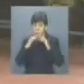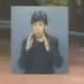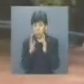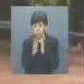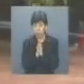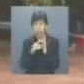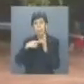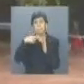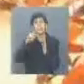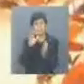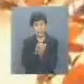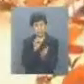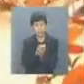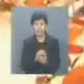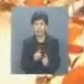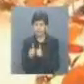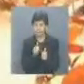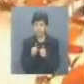ตรค่ะ